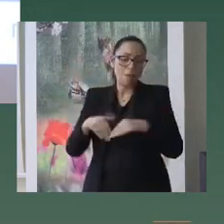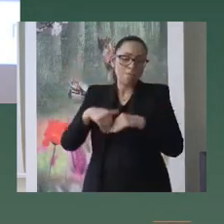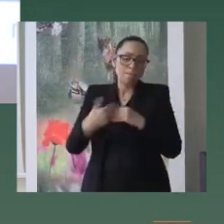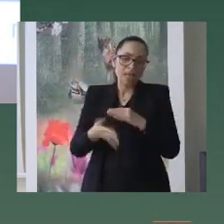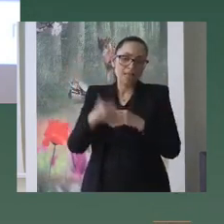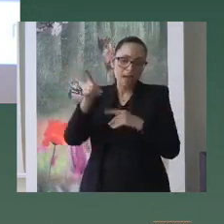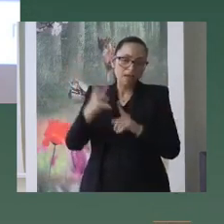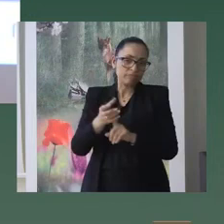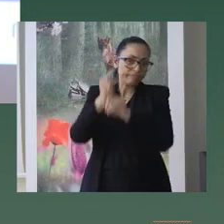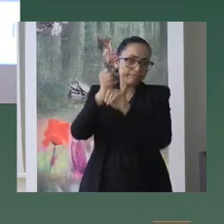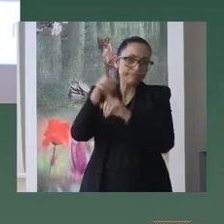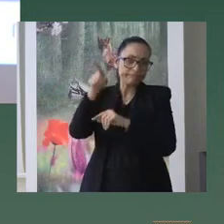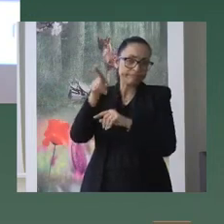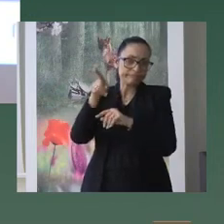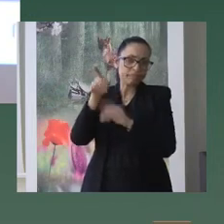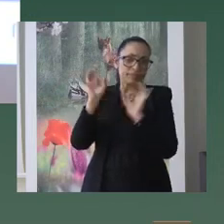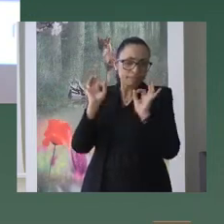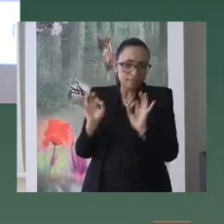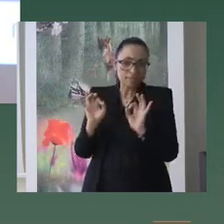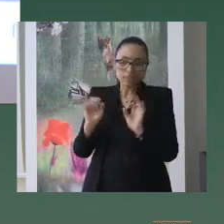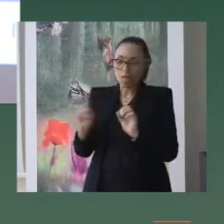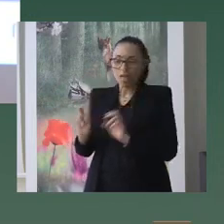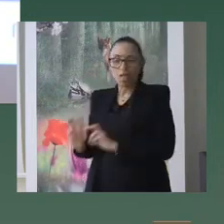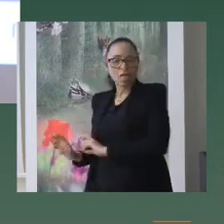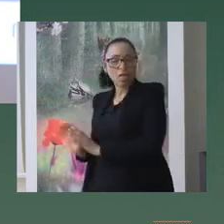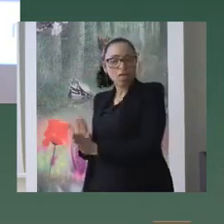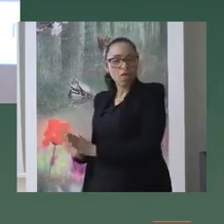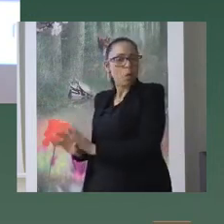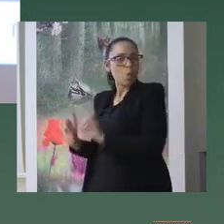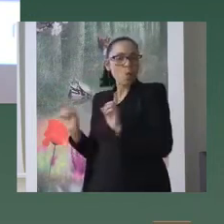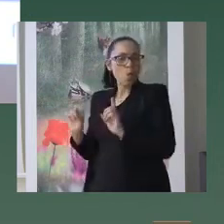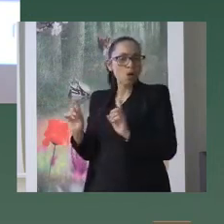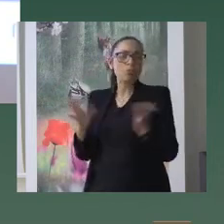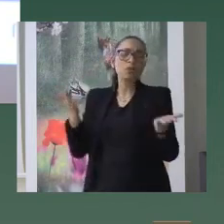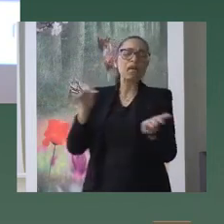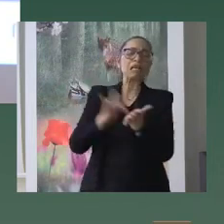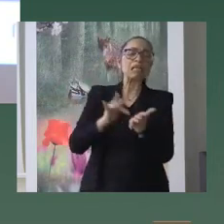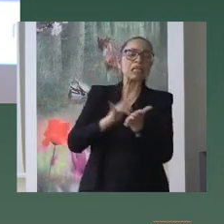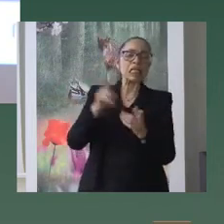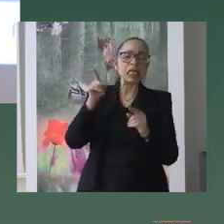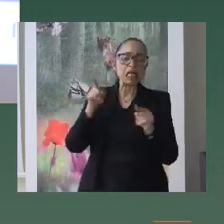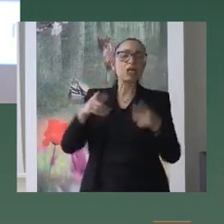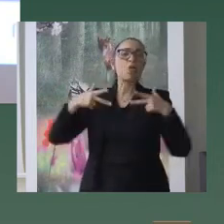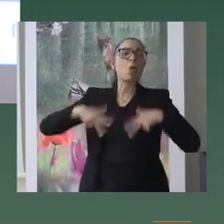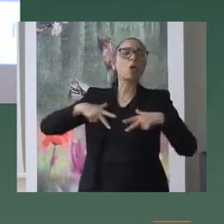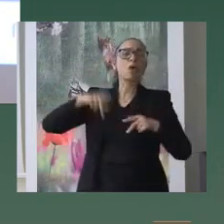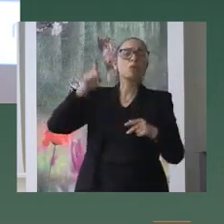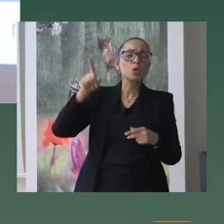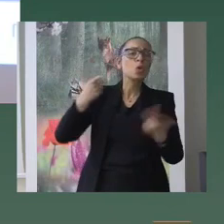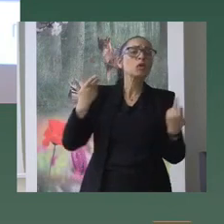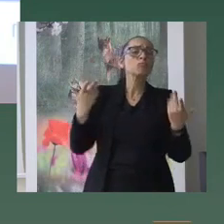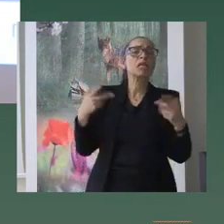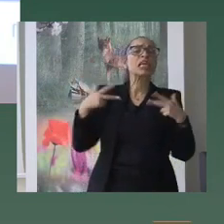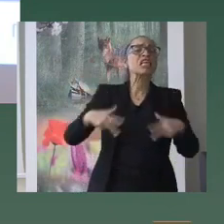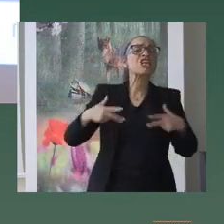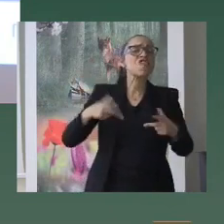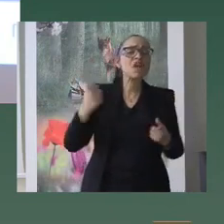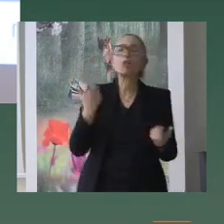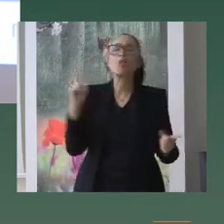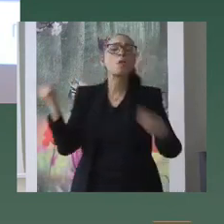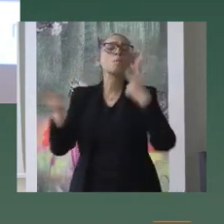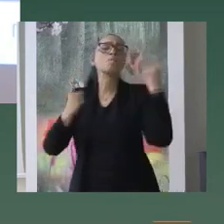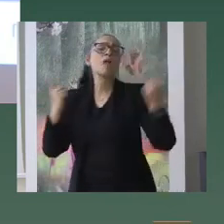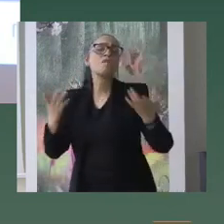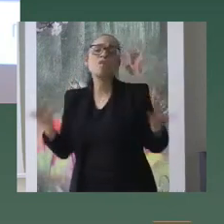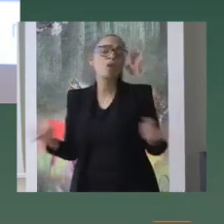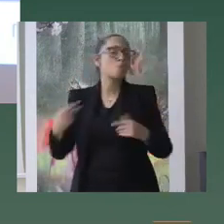επόμενη αρχή το κρατά ζωντανό. Ποια είναι η επόμενη αρχή? Μπορεί να είναι η κεντρική αρχή, το κεντρικό υπουργείο, η κεντρική κυβέρνηση, μπορεί να είναι η περιφέρεια, μπορεί να